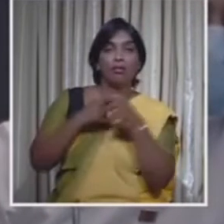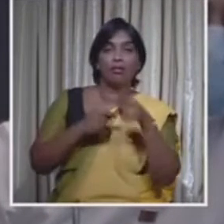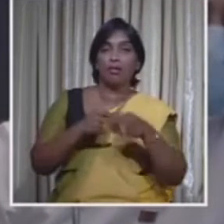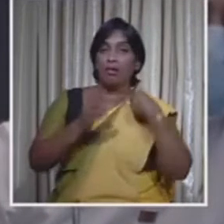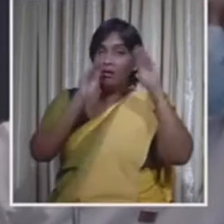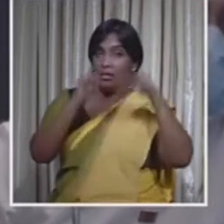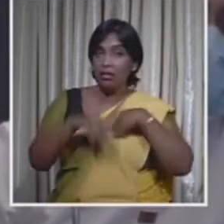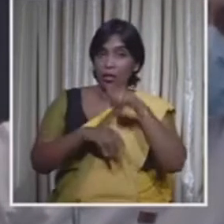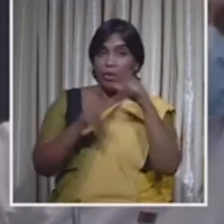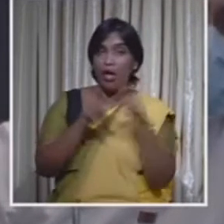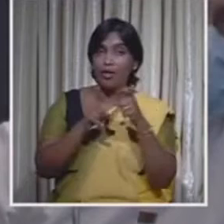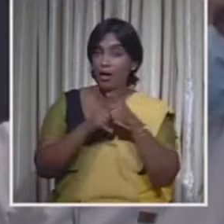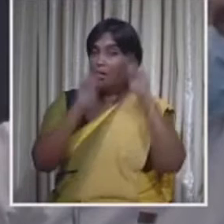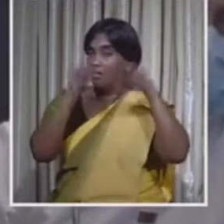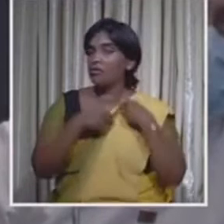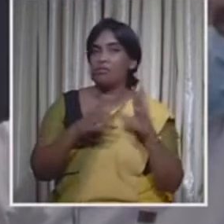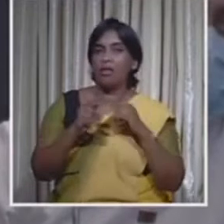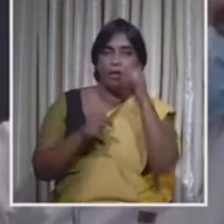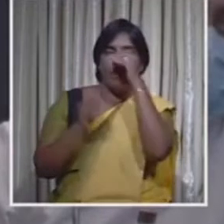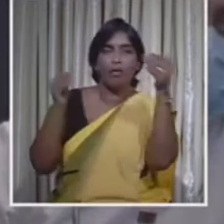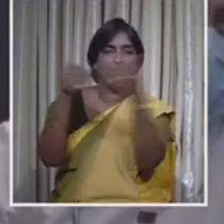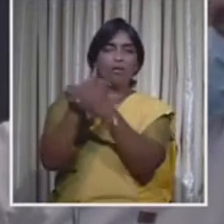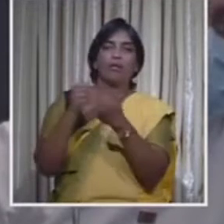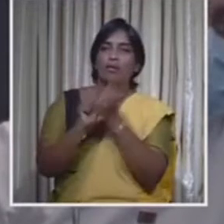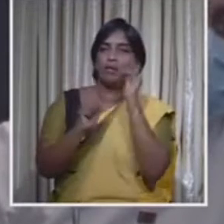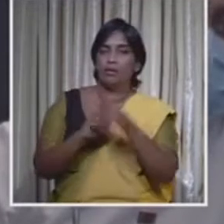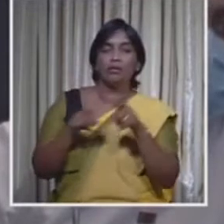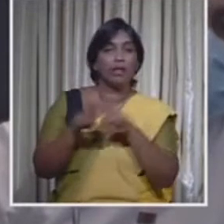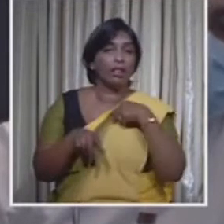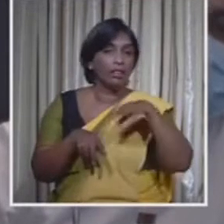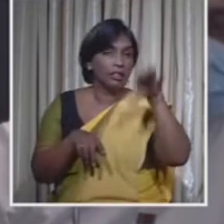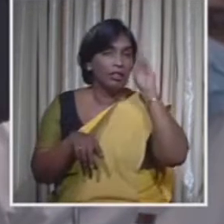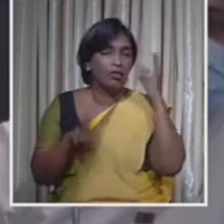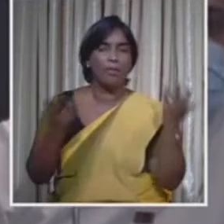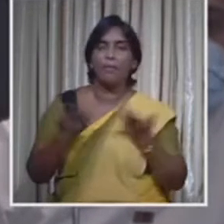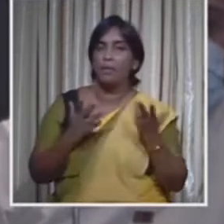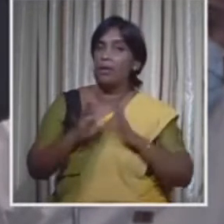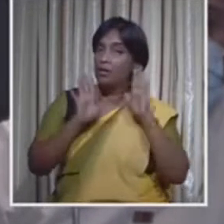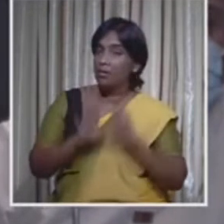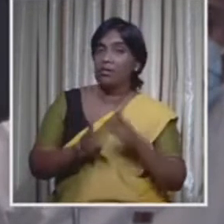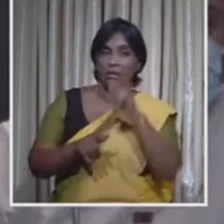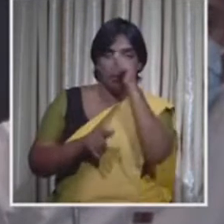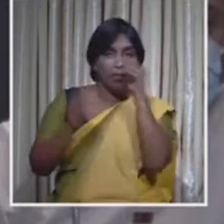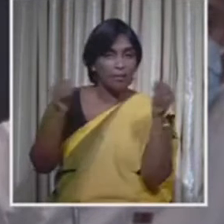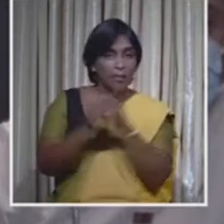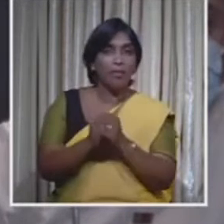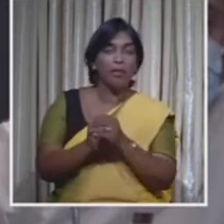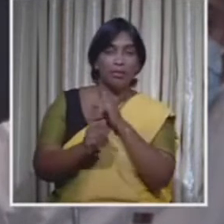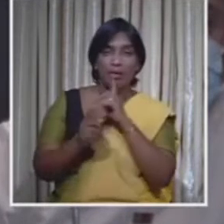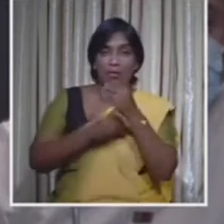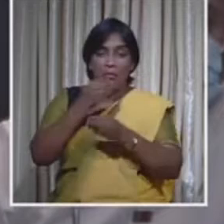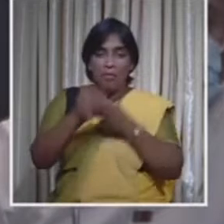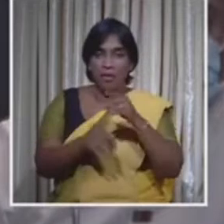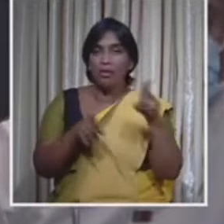තියෙන නිල මුදල් ඩොලර් ප්‍රමාණයවත් රටට එන්නේ නැත්තේ. මේක තේරුම් ගන්න විදියක් නැහැ. හැබැයි සූක්ෂම ස්මාර්ට් ඉකොනොමික්ස් කරලා